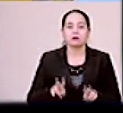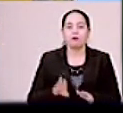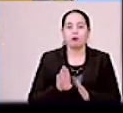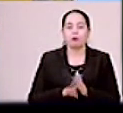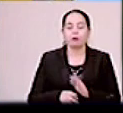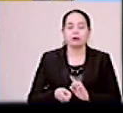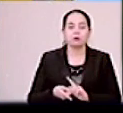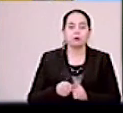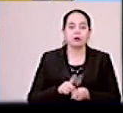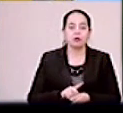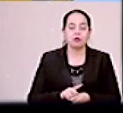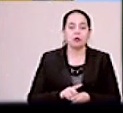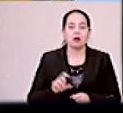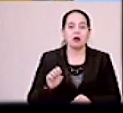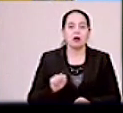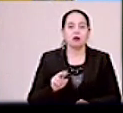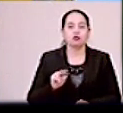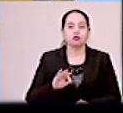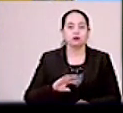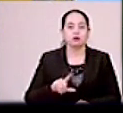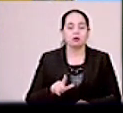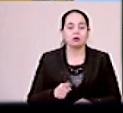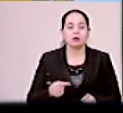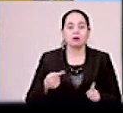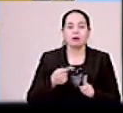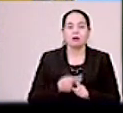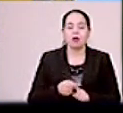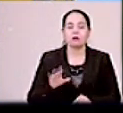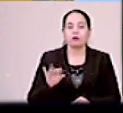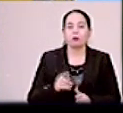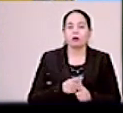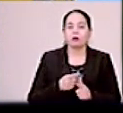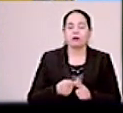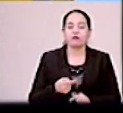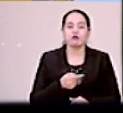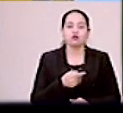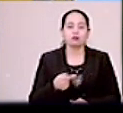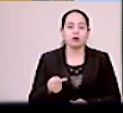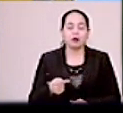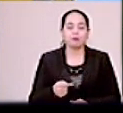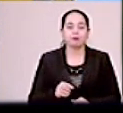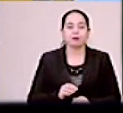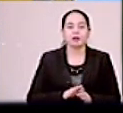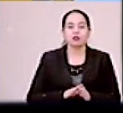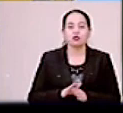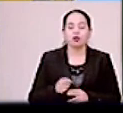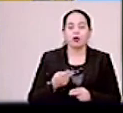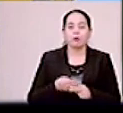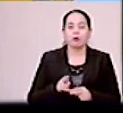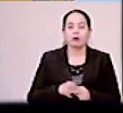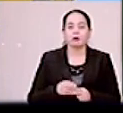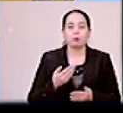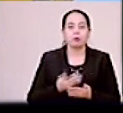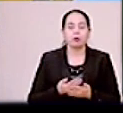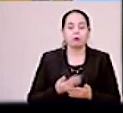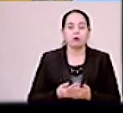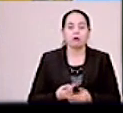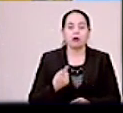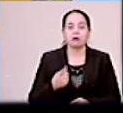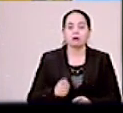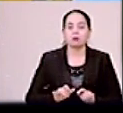оставляем без изменения, а числители складываем или вычитаем. Решаем это выражение